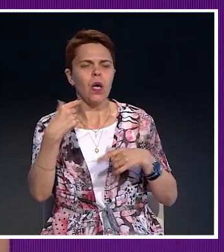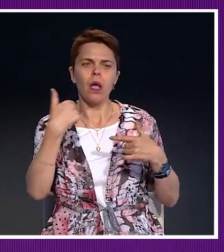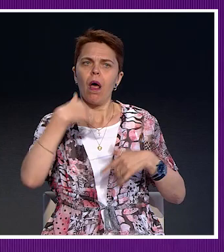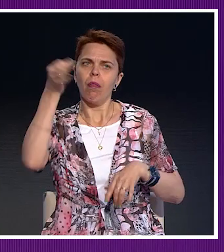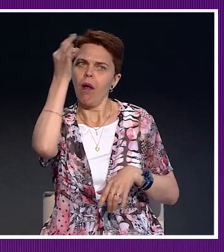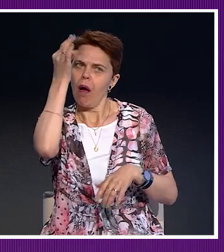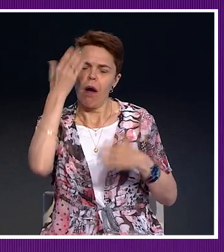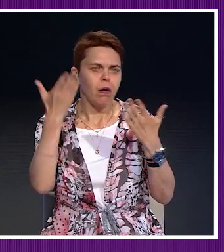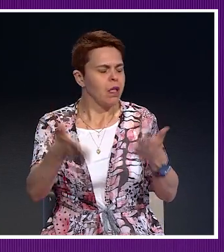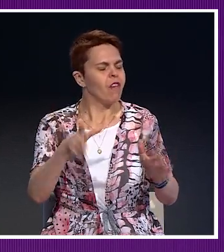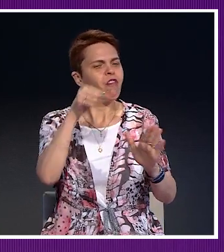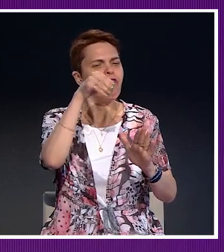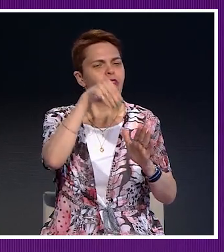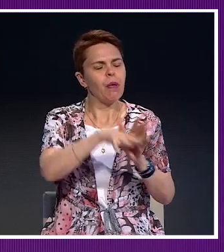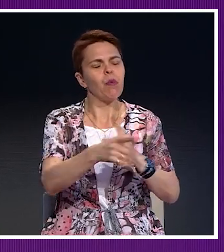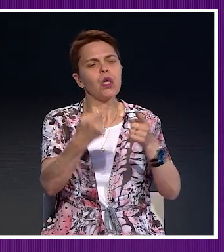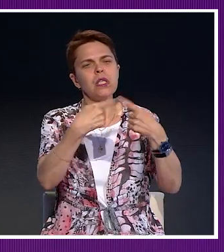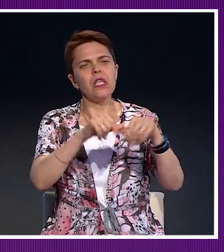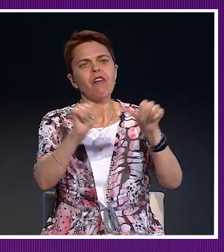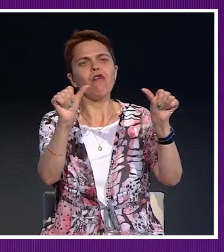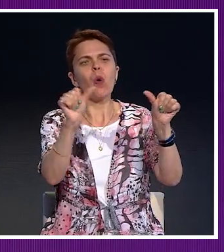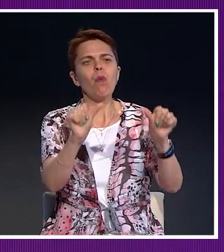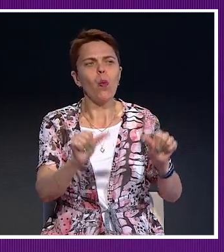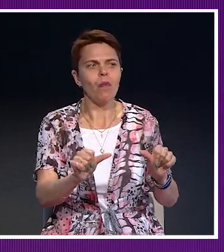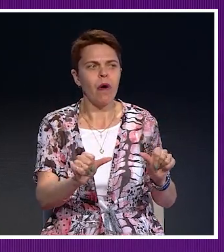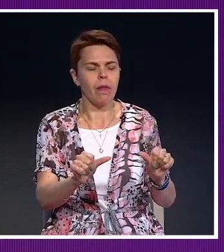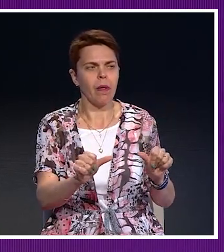нагадую про те, що так, вибори – це формування